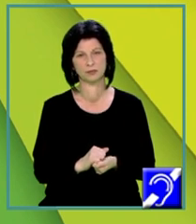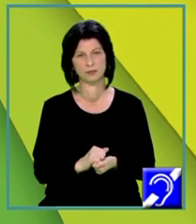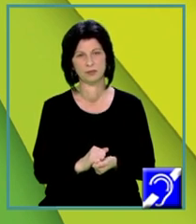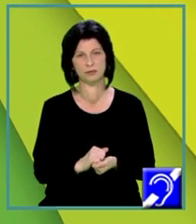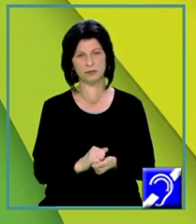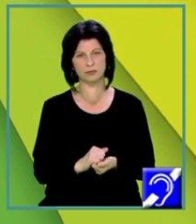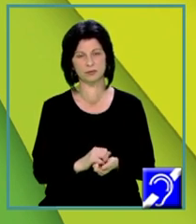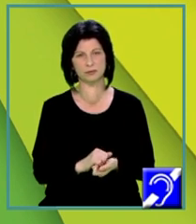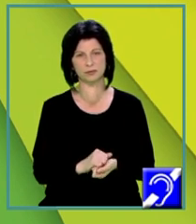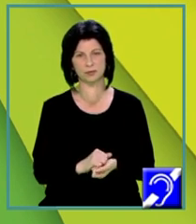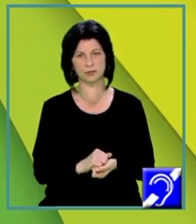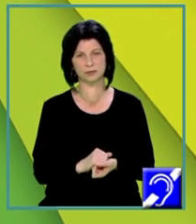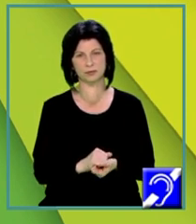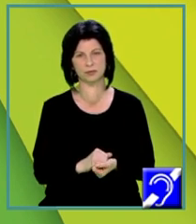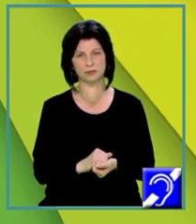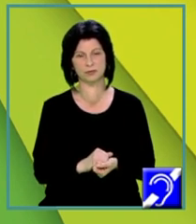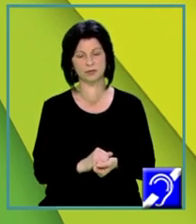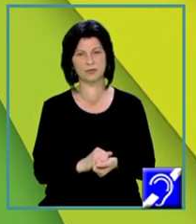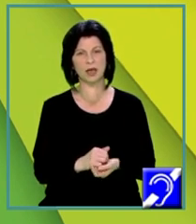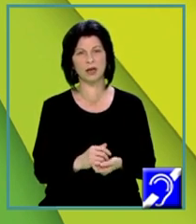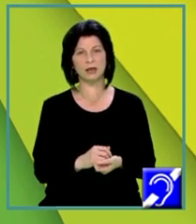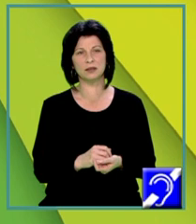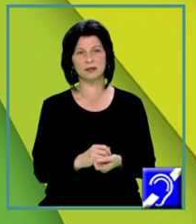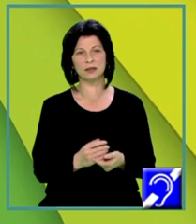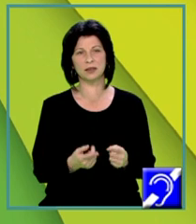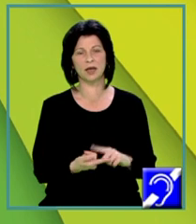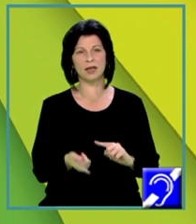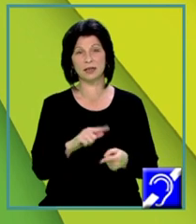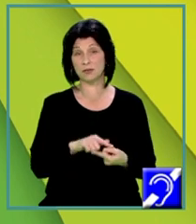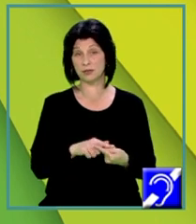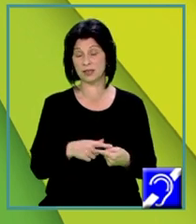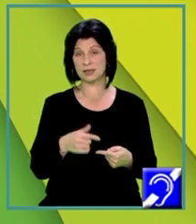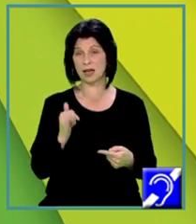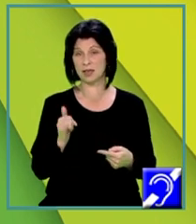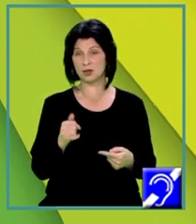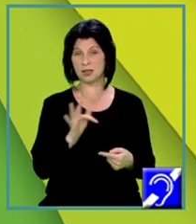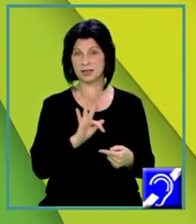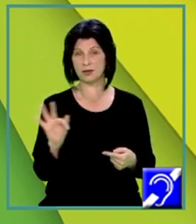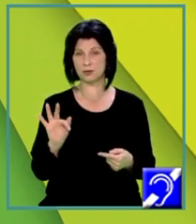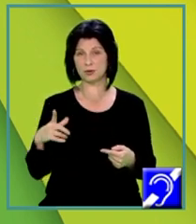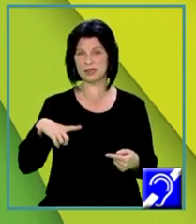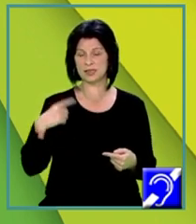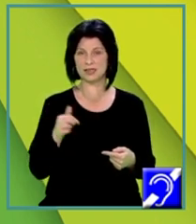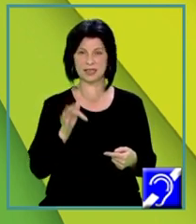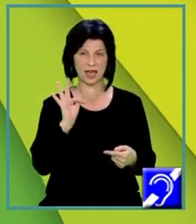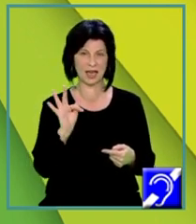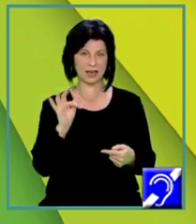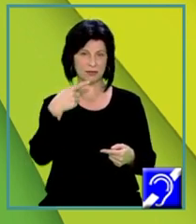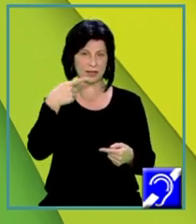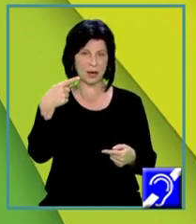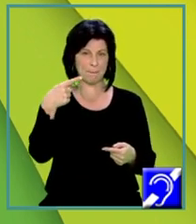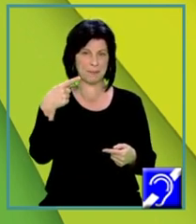nu este zero pentru orice XD și inversa un astfel de funcție este funcția notată a fi la minus 1 pe de cu